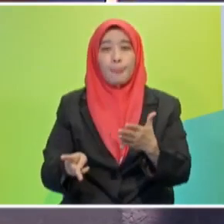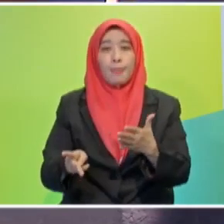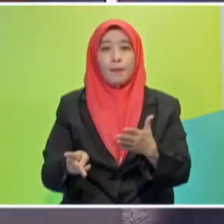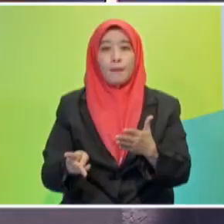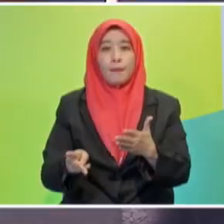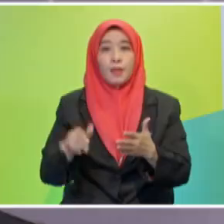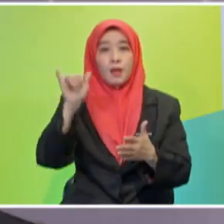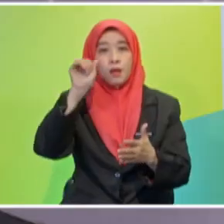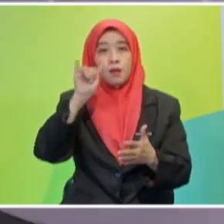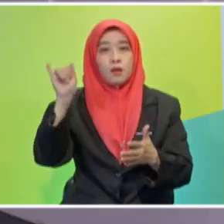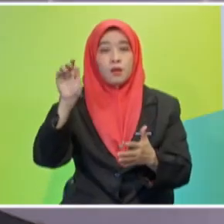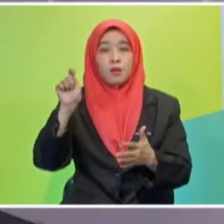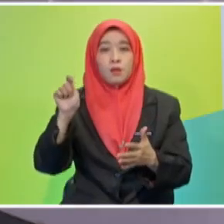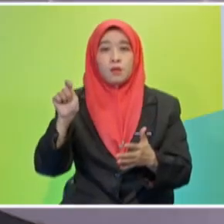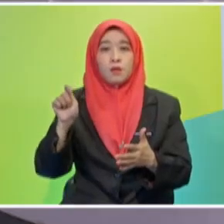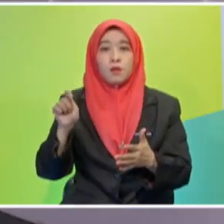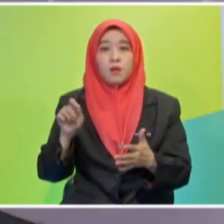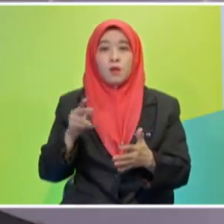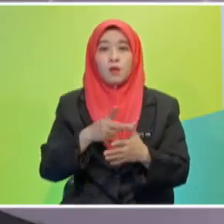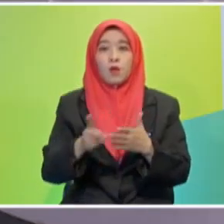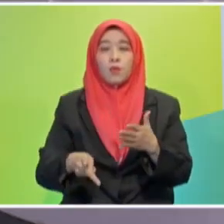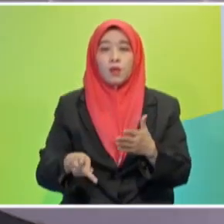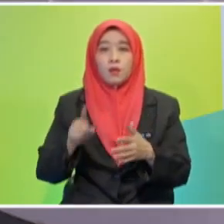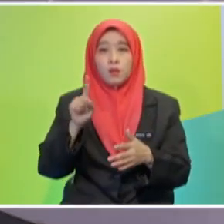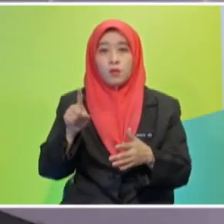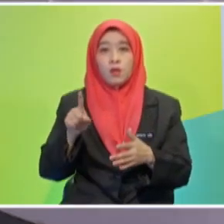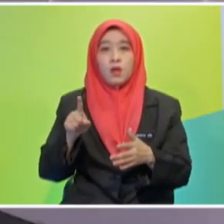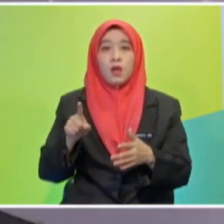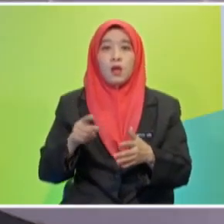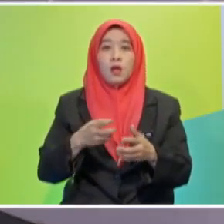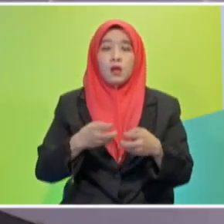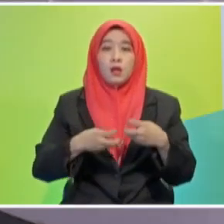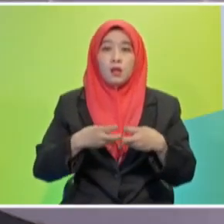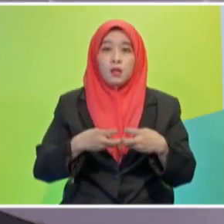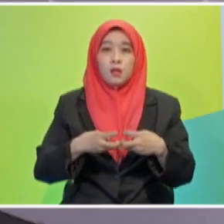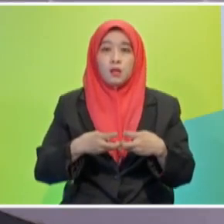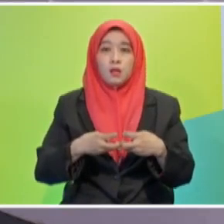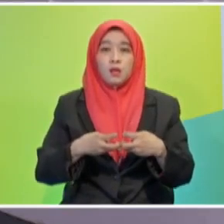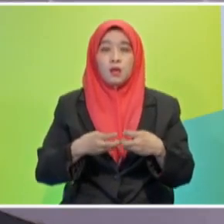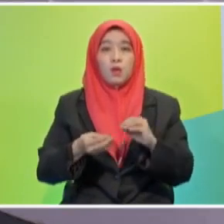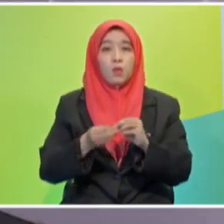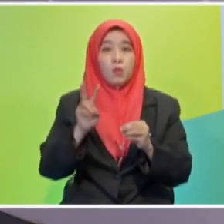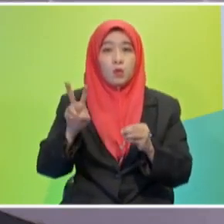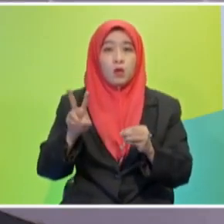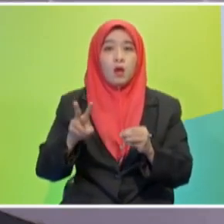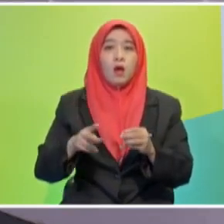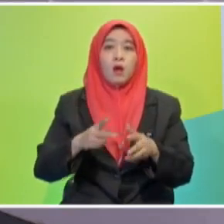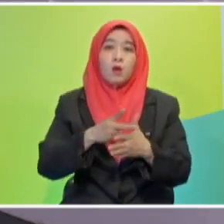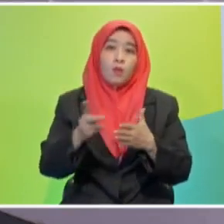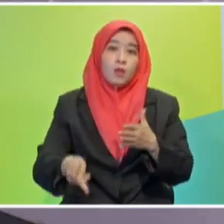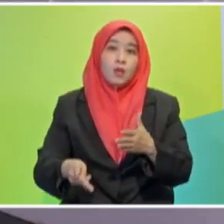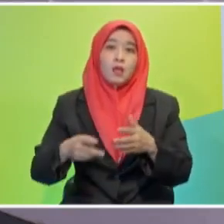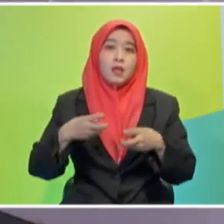komponen, iaitu komponen yang pertama kita menggunakan komponen elektronik. Yang kedua kita menggunakan komponen elektrik. Secara tak